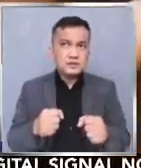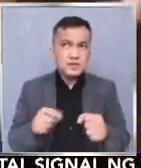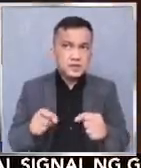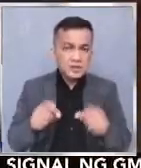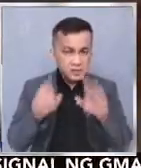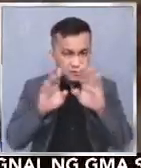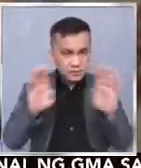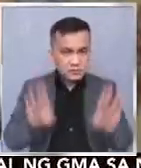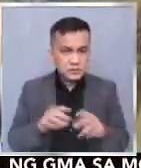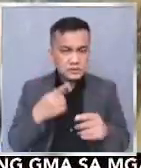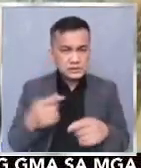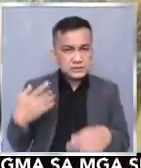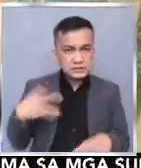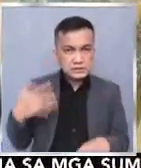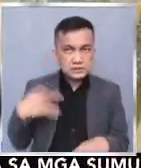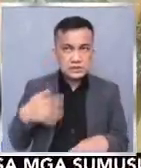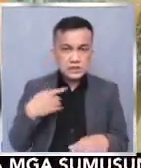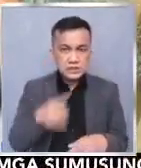ng mga estudyante.